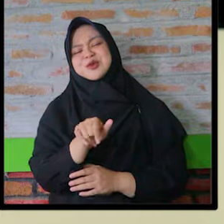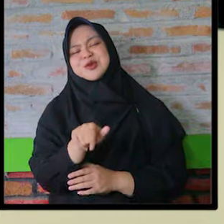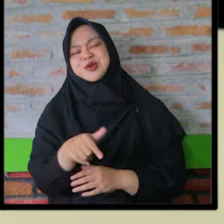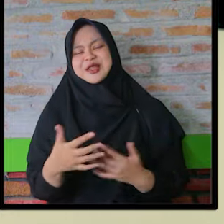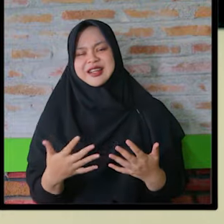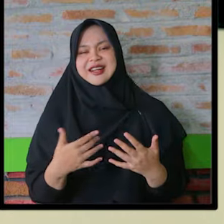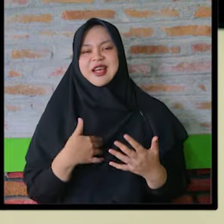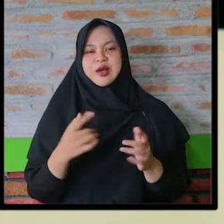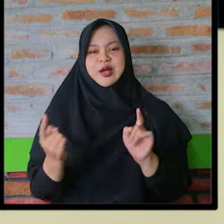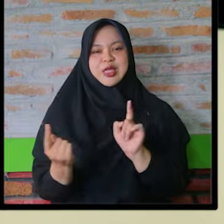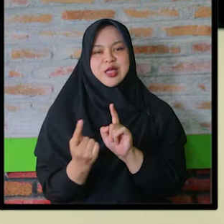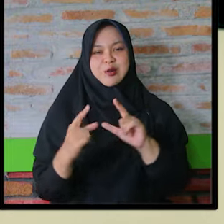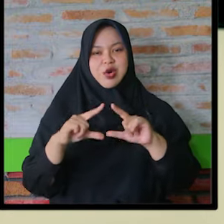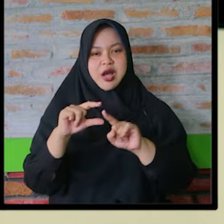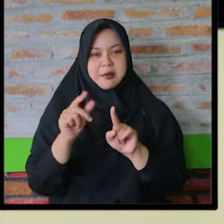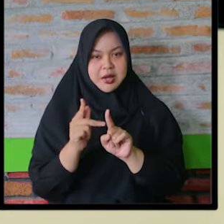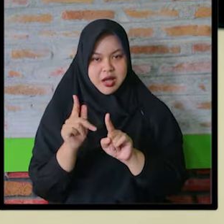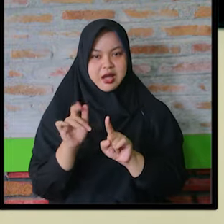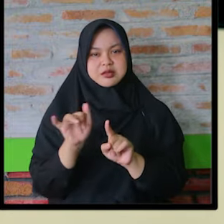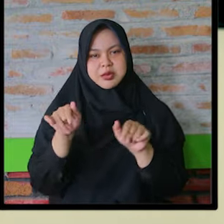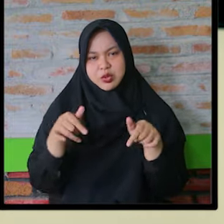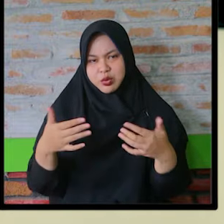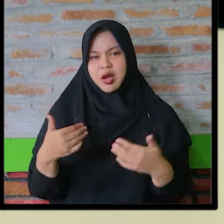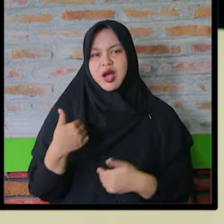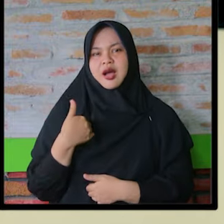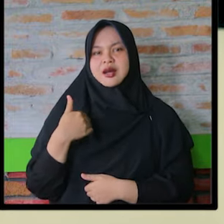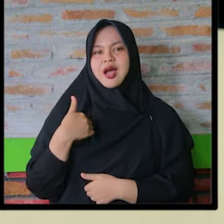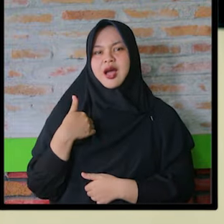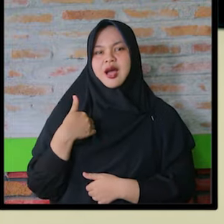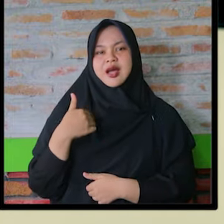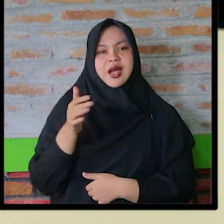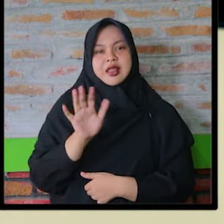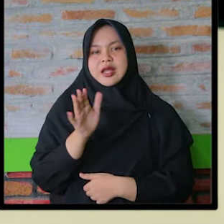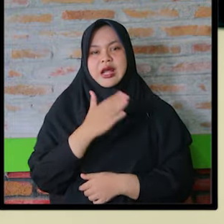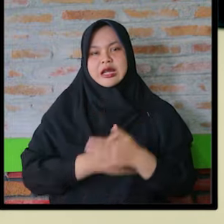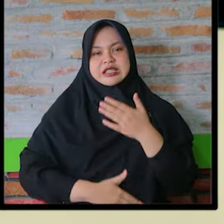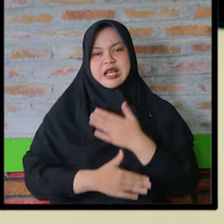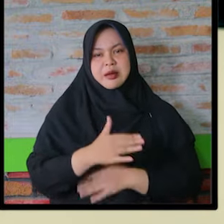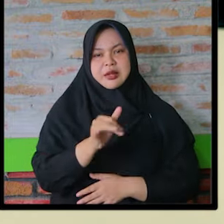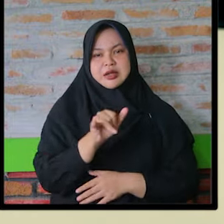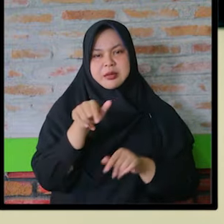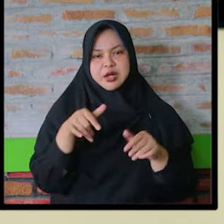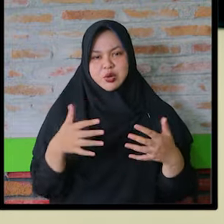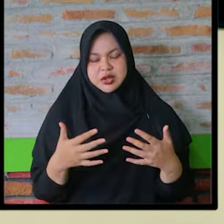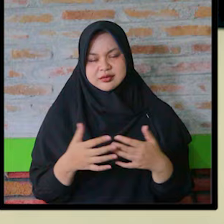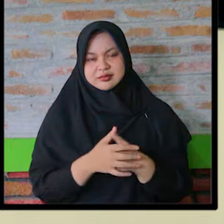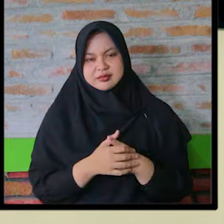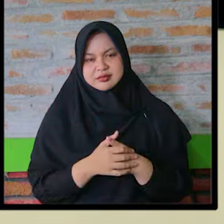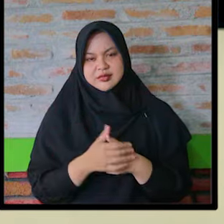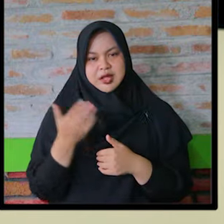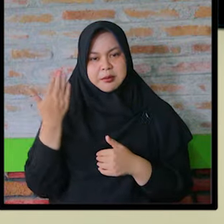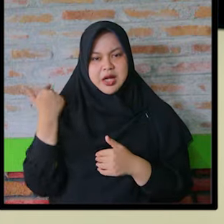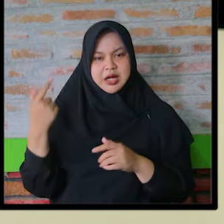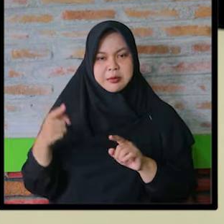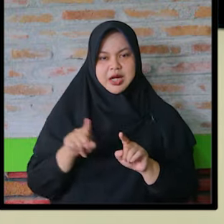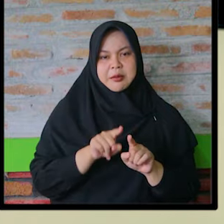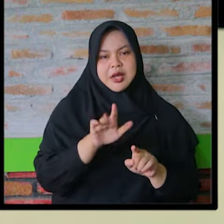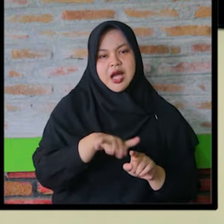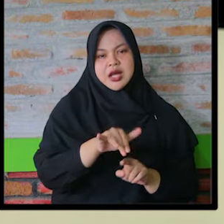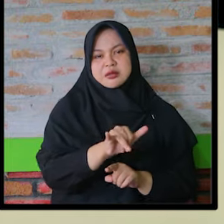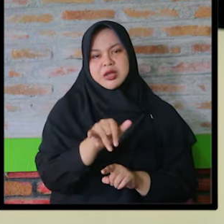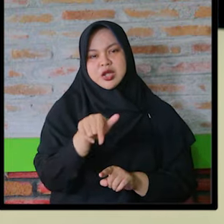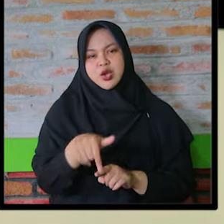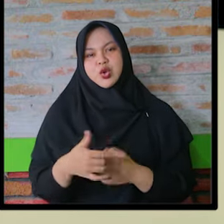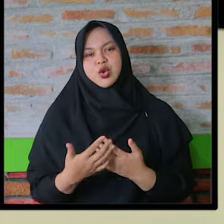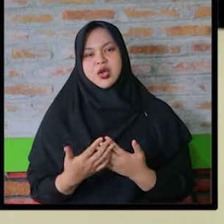W ketemu aph yang begitu juga ada wong yang tidak disabilitas saja begitu Kemarin saya dampingi anak begitu